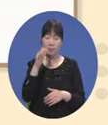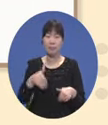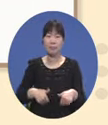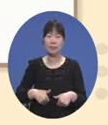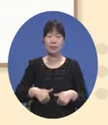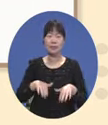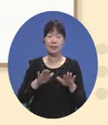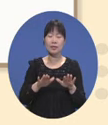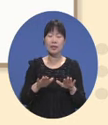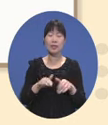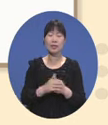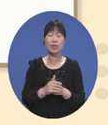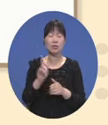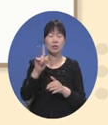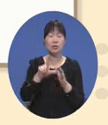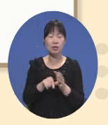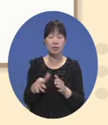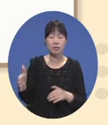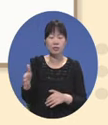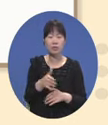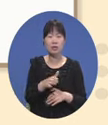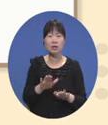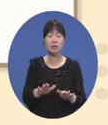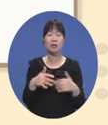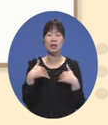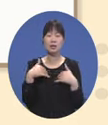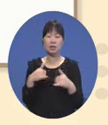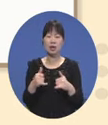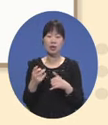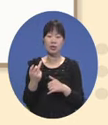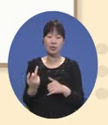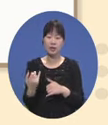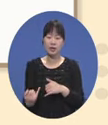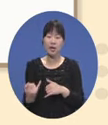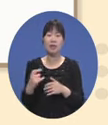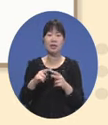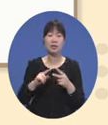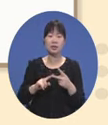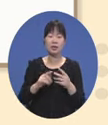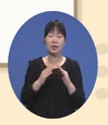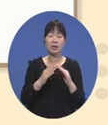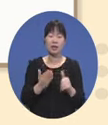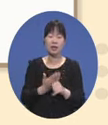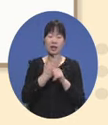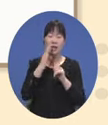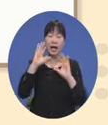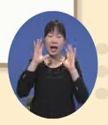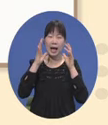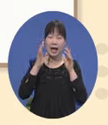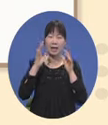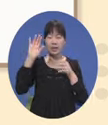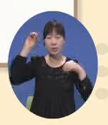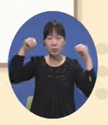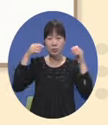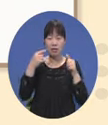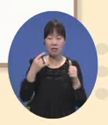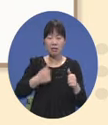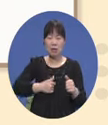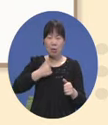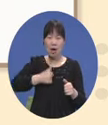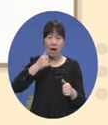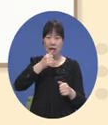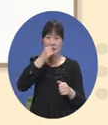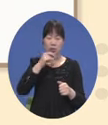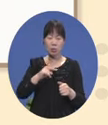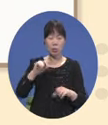되고요. 네네. 이 아이가 어느 순간부터 약자, 동생이라든가 뭐 이런 집에서 키우는 애완동물 이런 데 굉장히 화를 많이